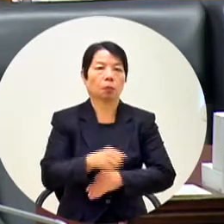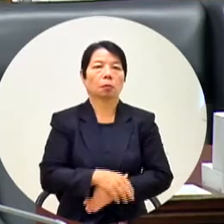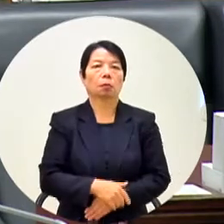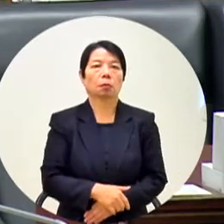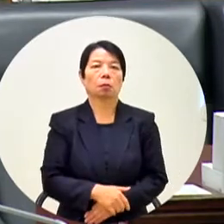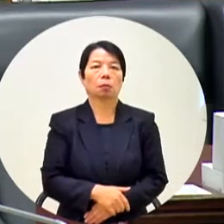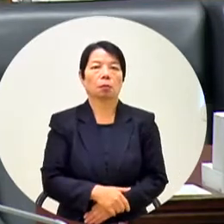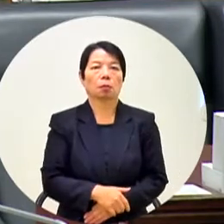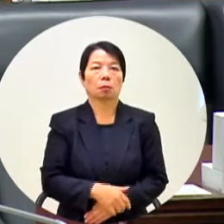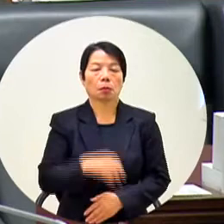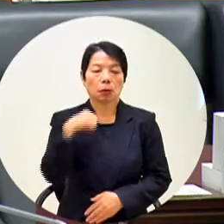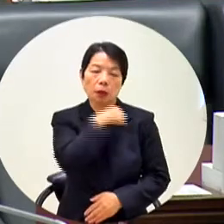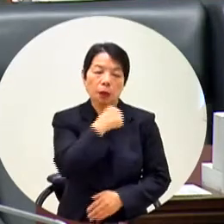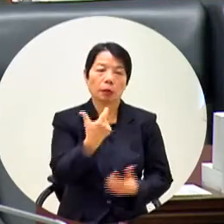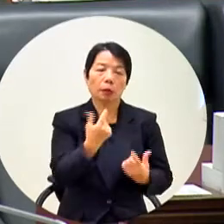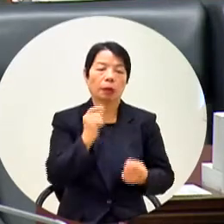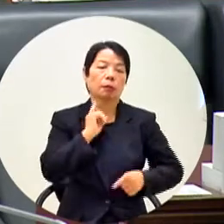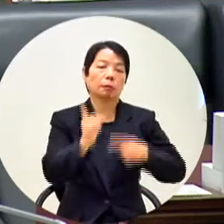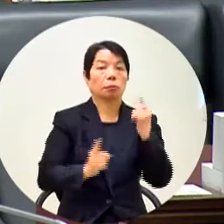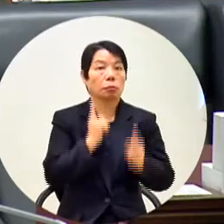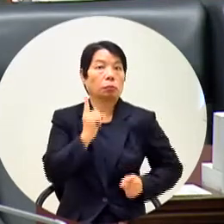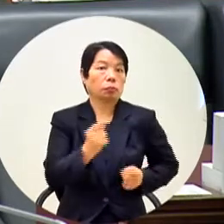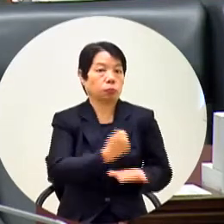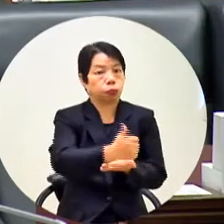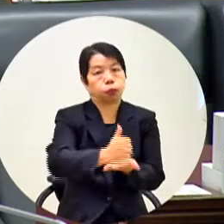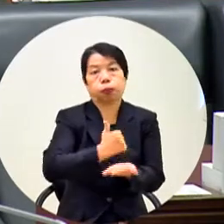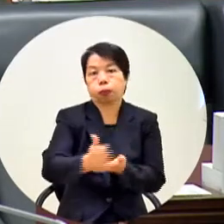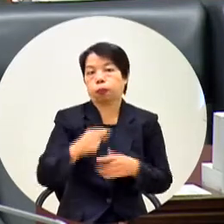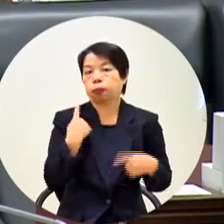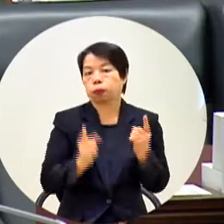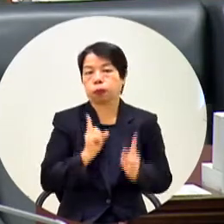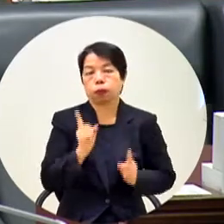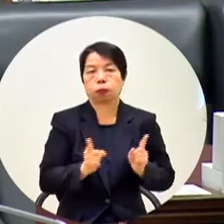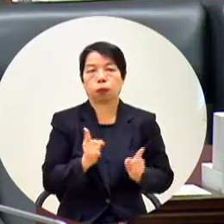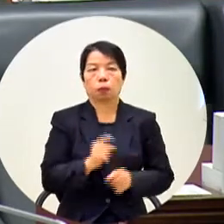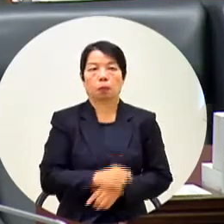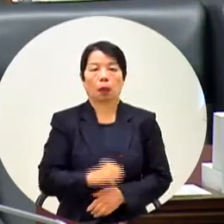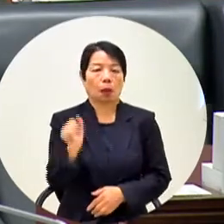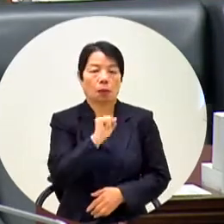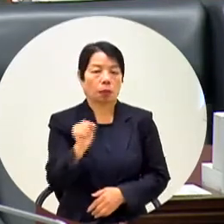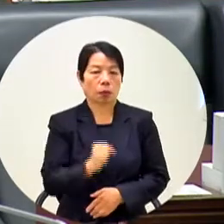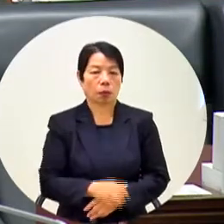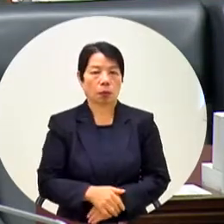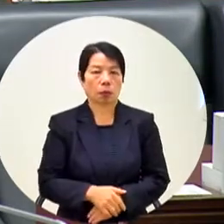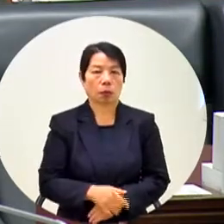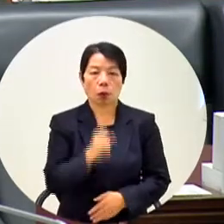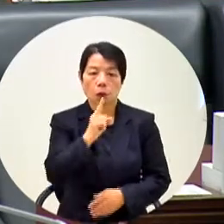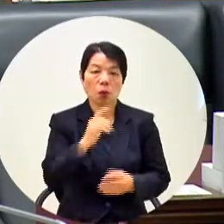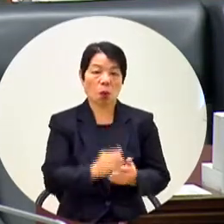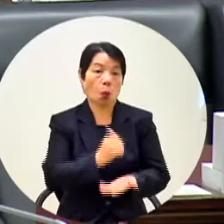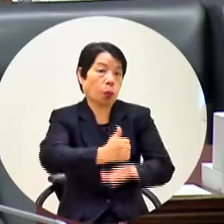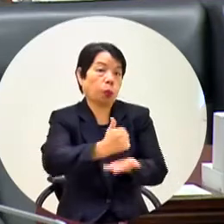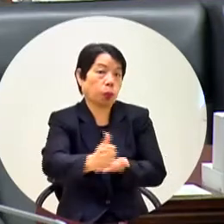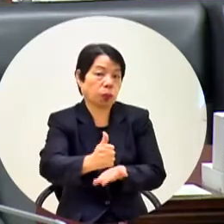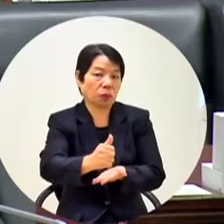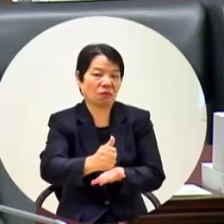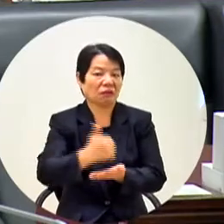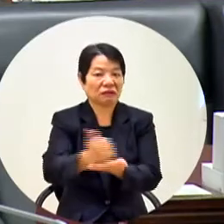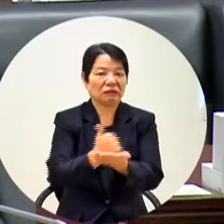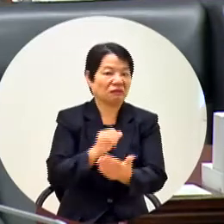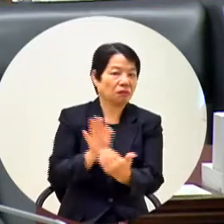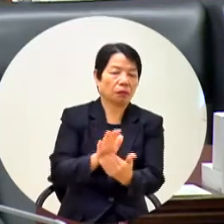咱台湾是一个自由贸易的国家，咱袂用个干那叫人买咱的物件，咱唔去买人的物件。